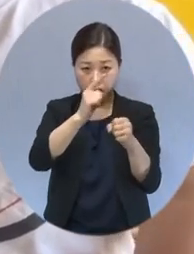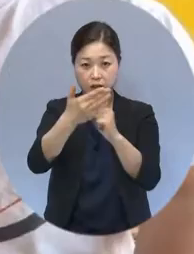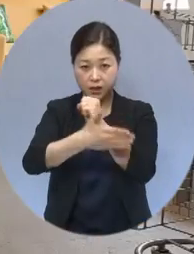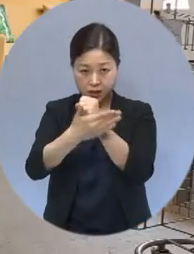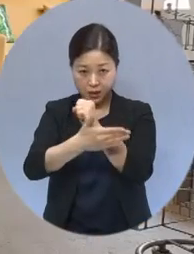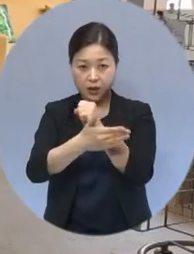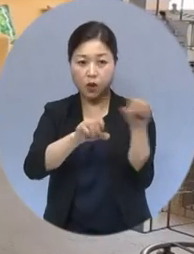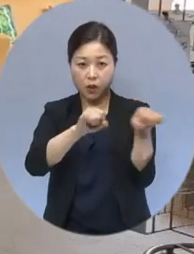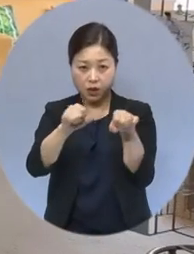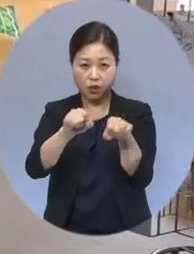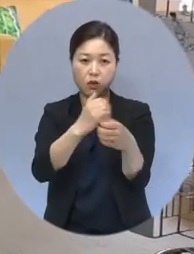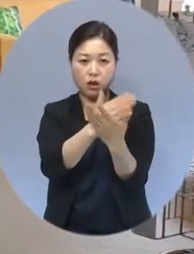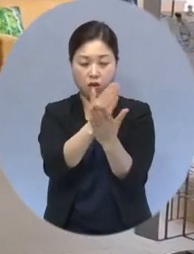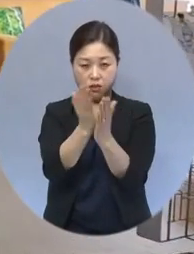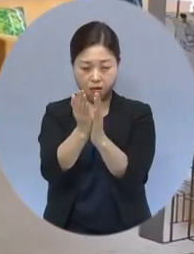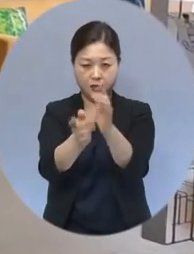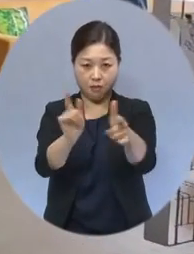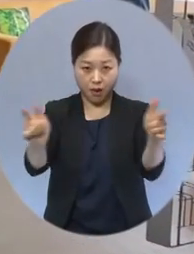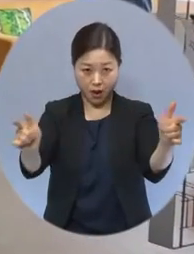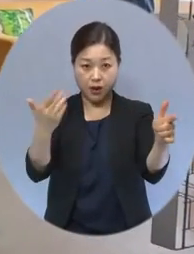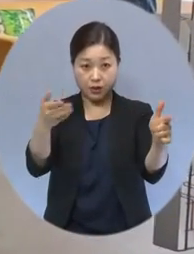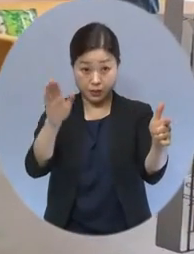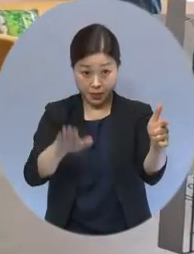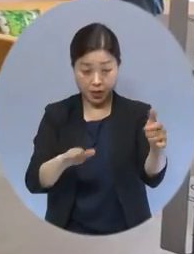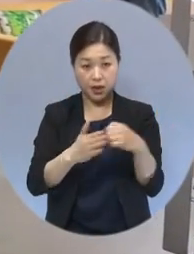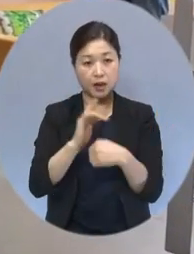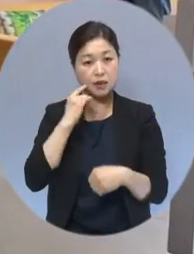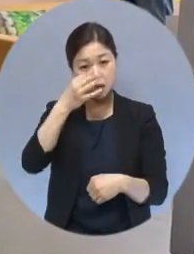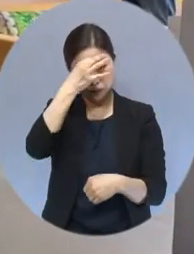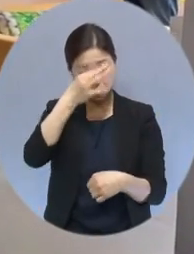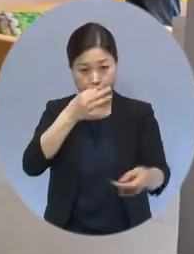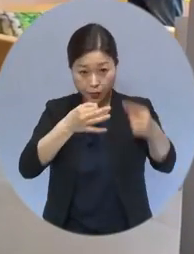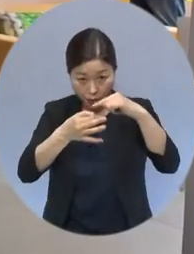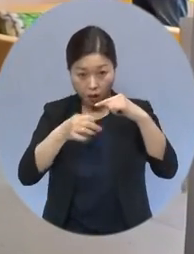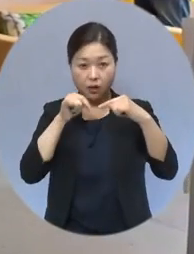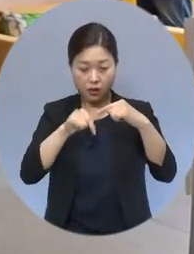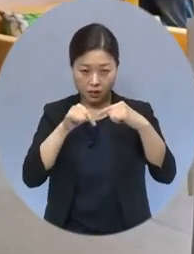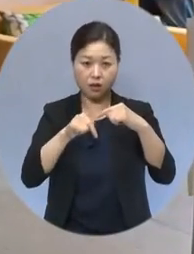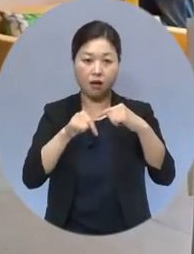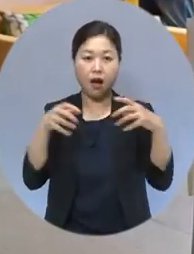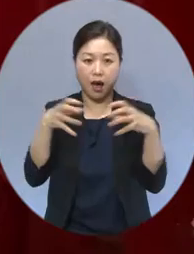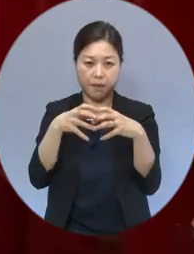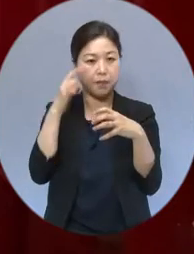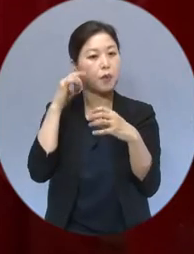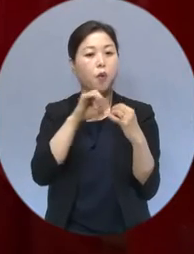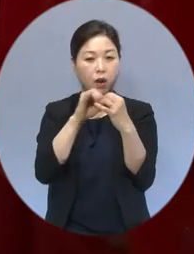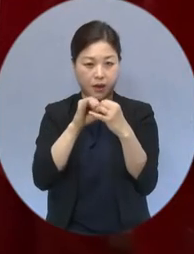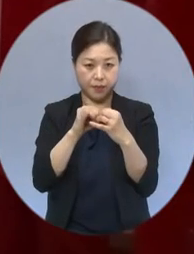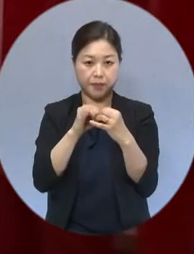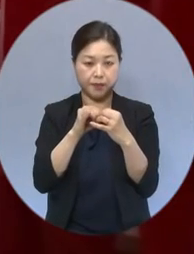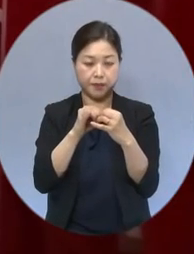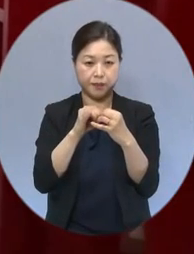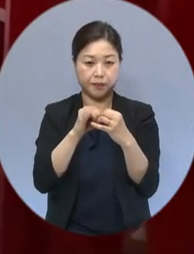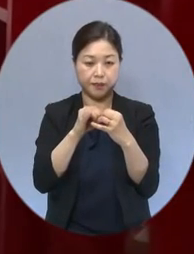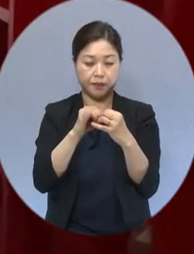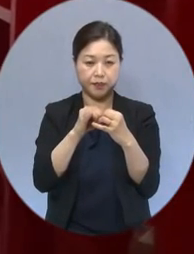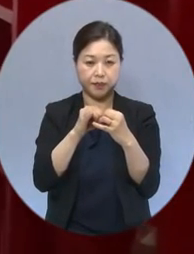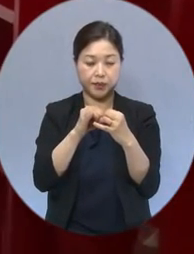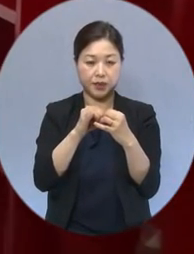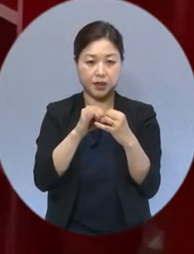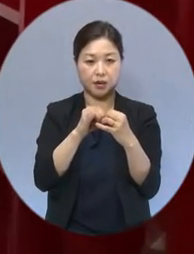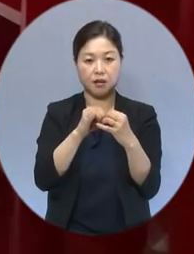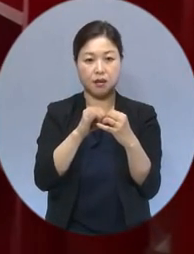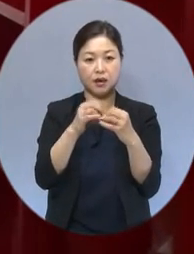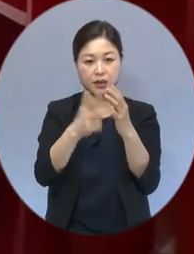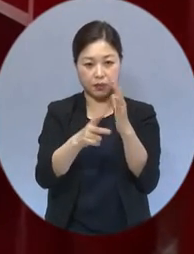등 활동하는 영역은 각기 다르지만 예술이라는 큰 틀에서 서로 공감대를 형성해 그 작품의